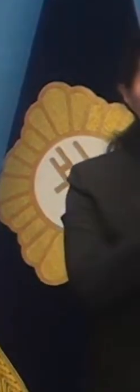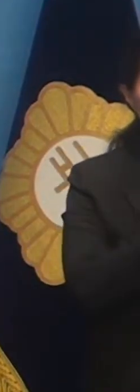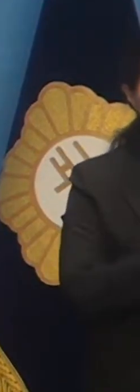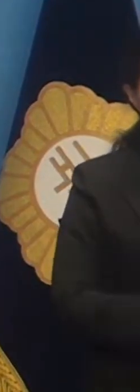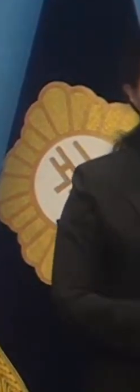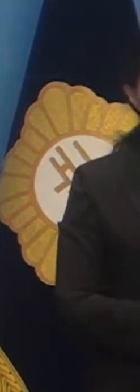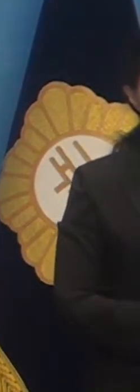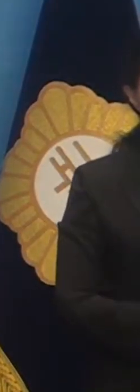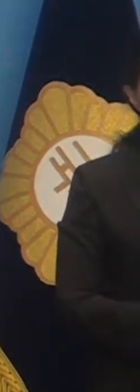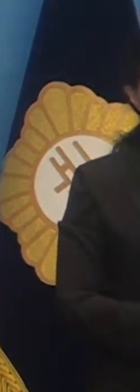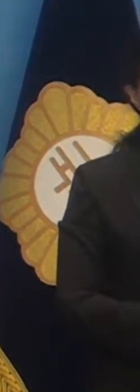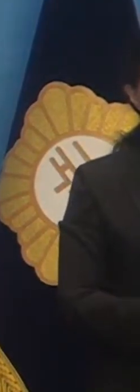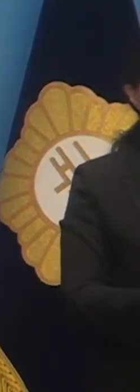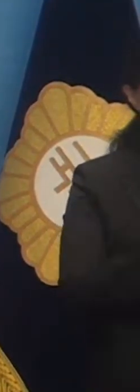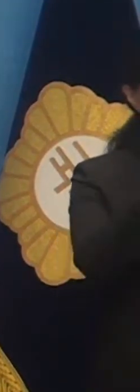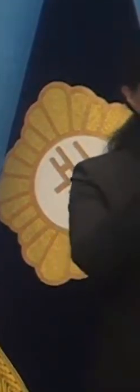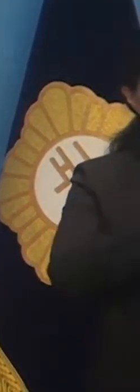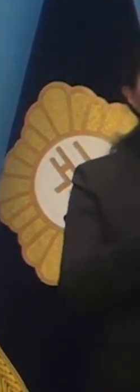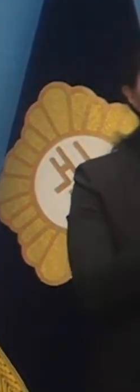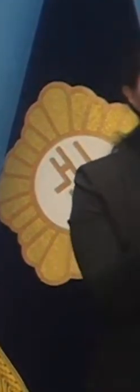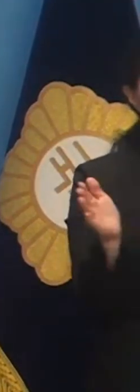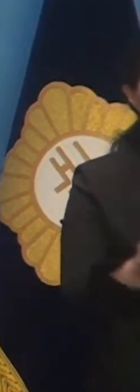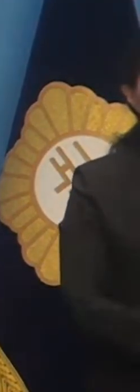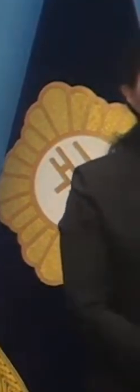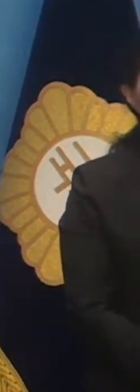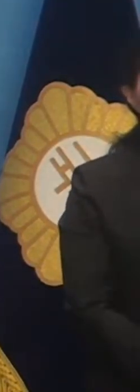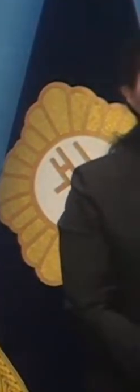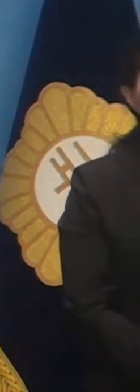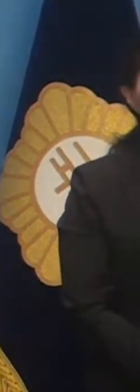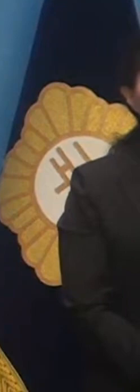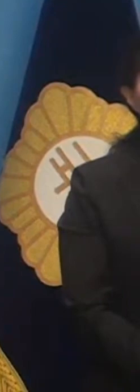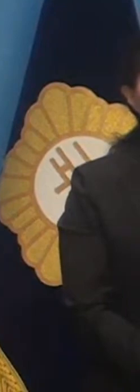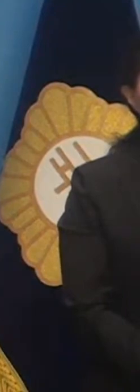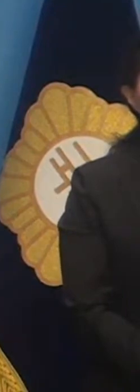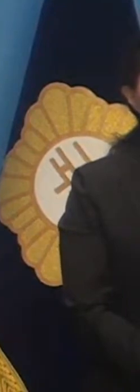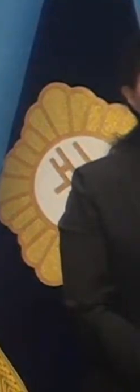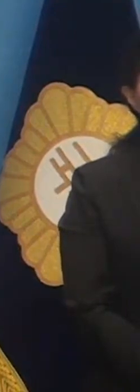참석하셨습니다. 그럼 바로 기자회견 시작하도록 하겠습니다.